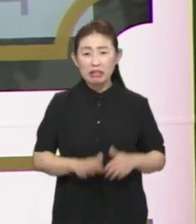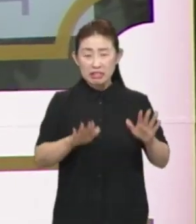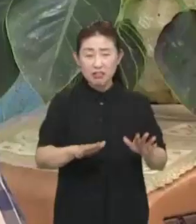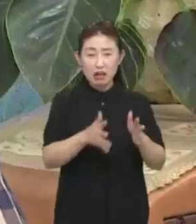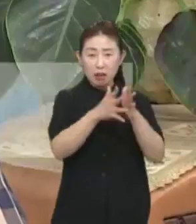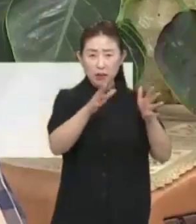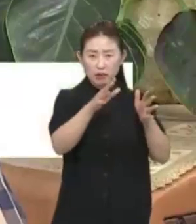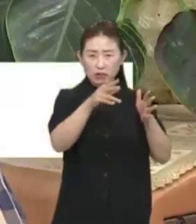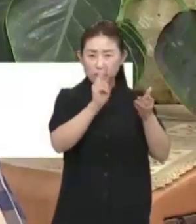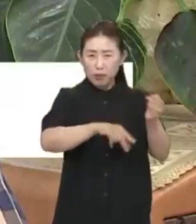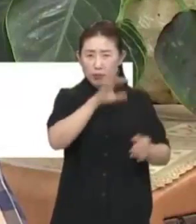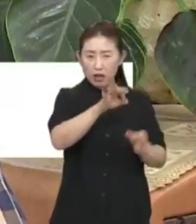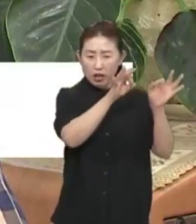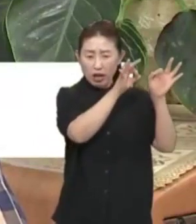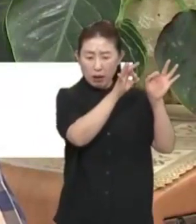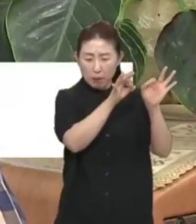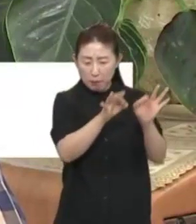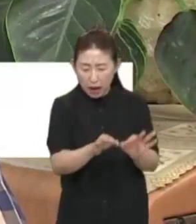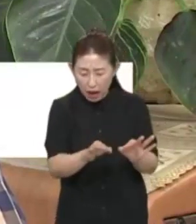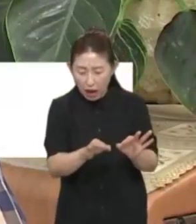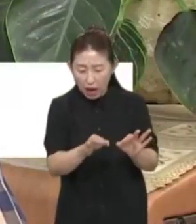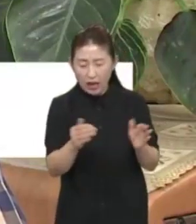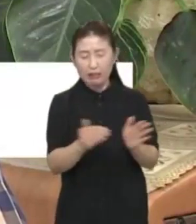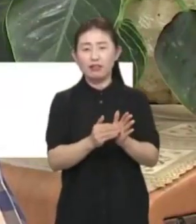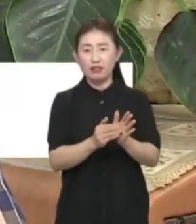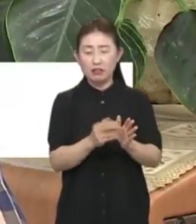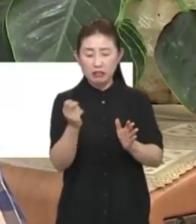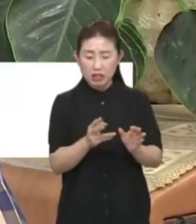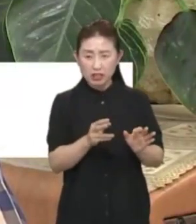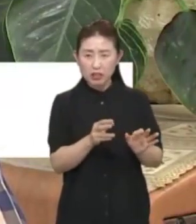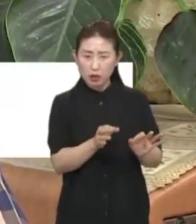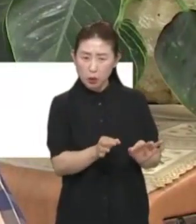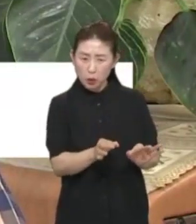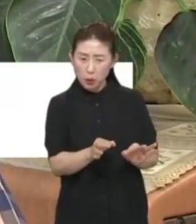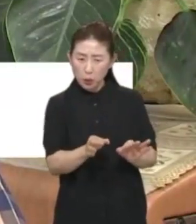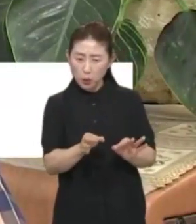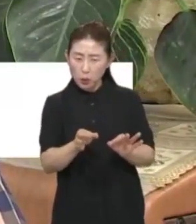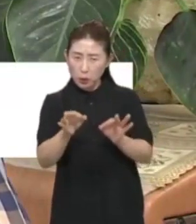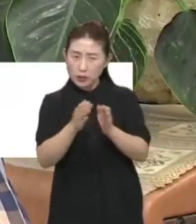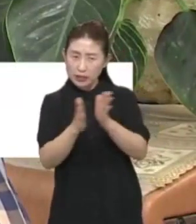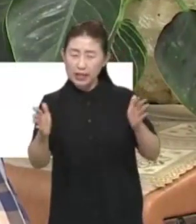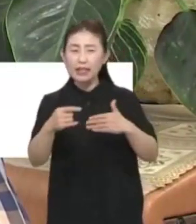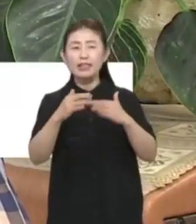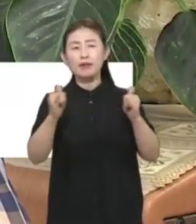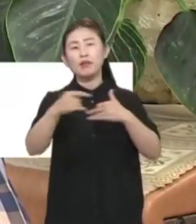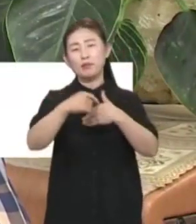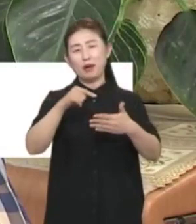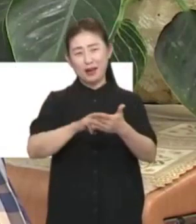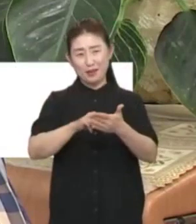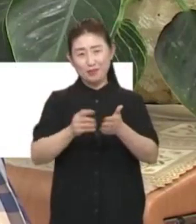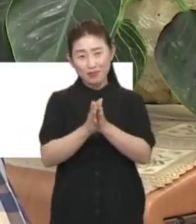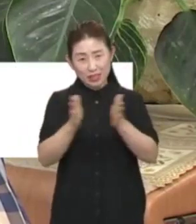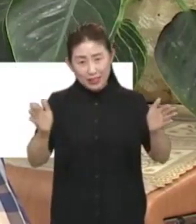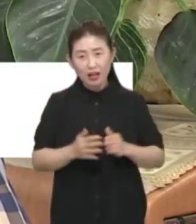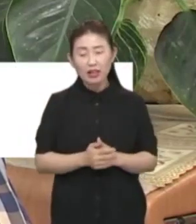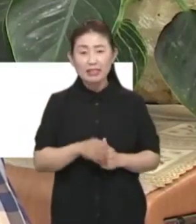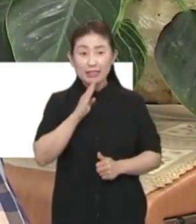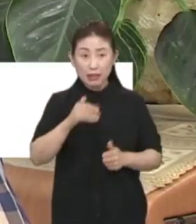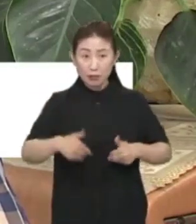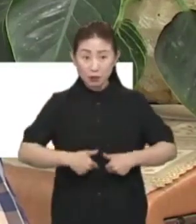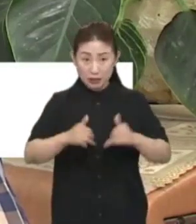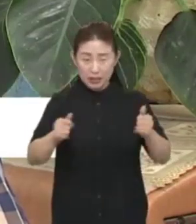찍고 좀 다시 올라오는 것은 아닌가라고 하는 심리들이 복합적으로 작용이 돼서 실소유자 중심으로 해서 지금 거래가